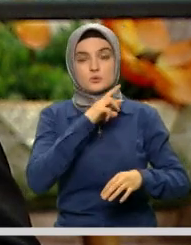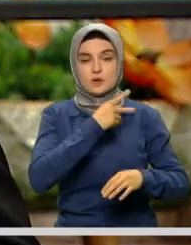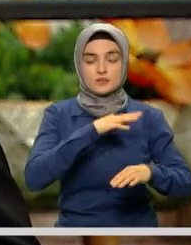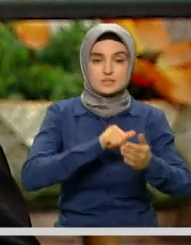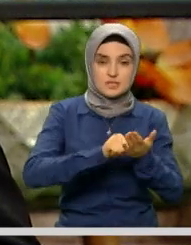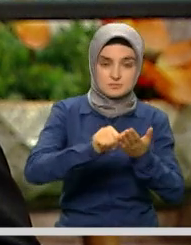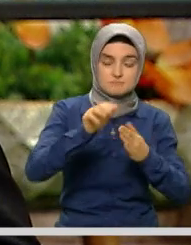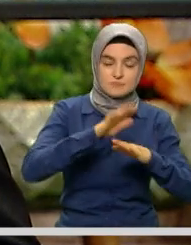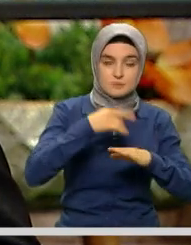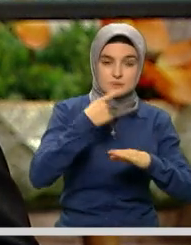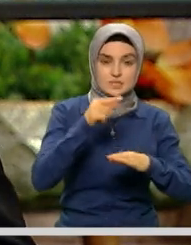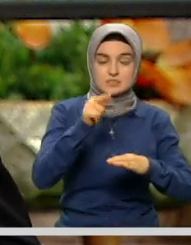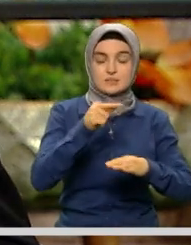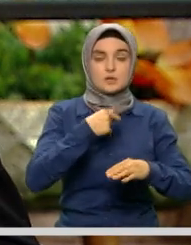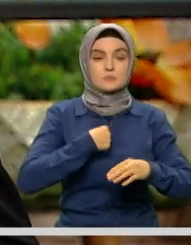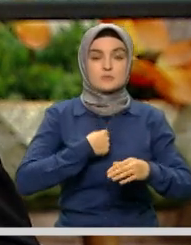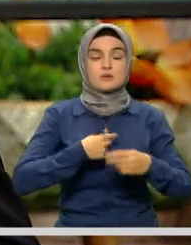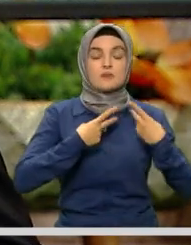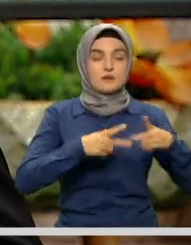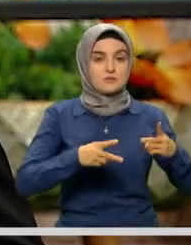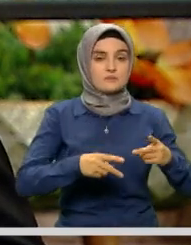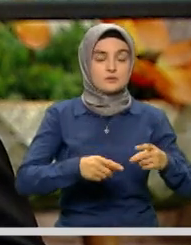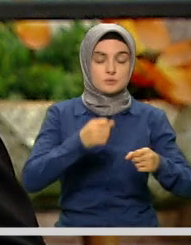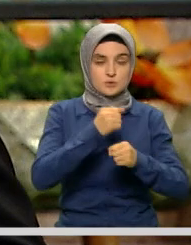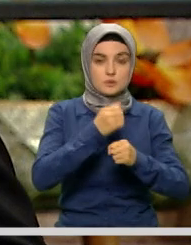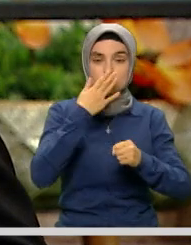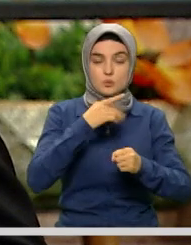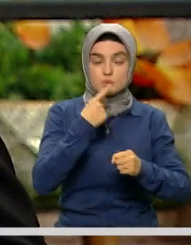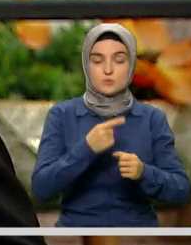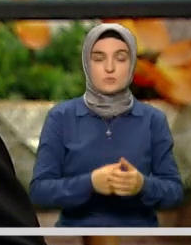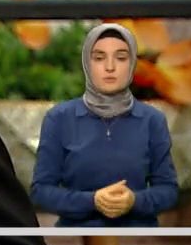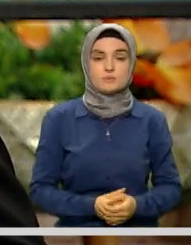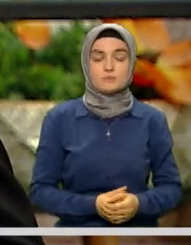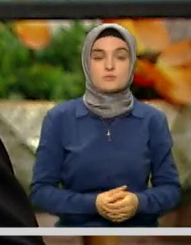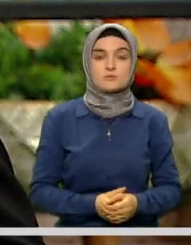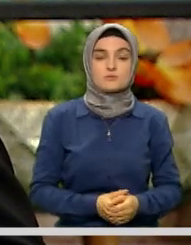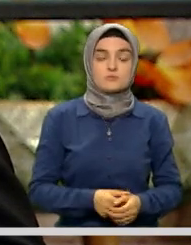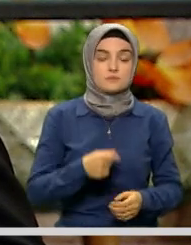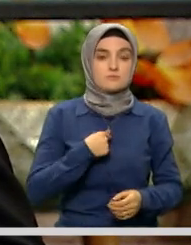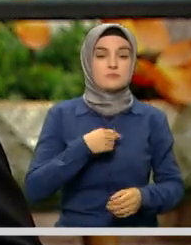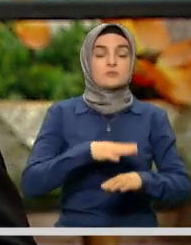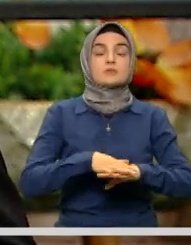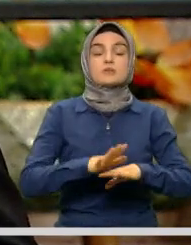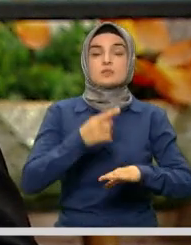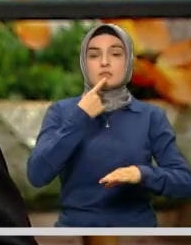beni affetme yetkin yok. Yani Allah diyor beni affedecek. Yani ben diyor gelemem.